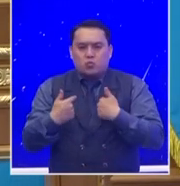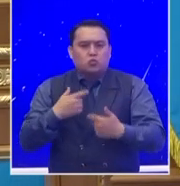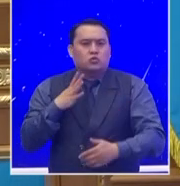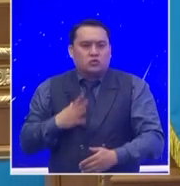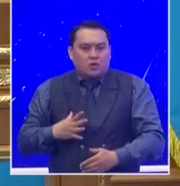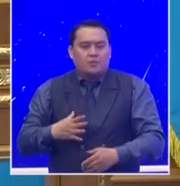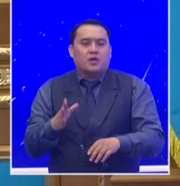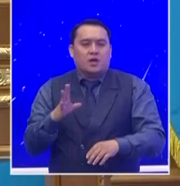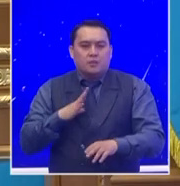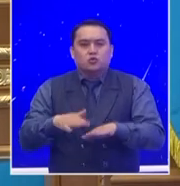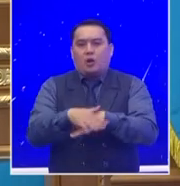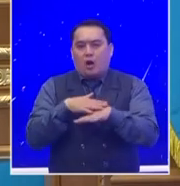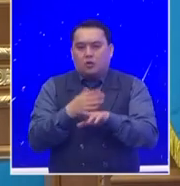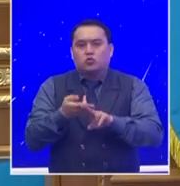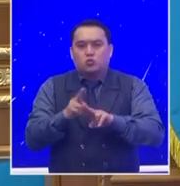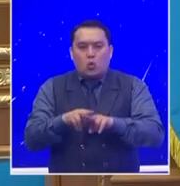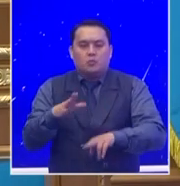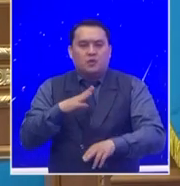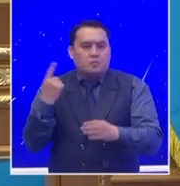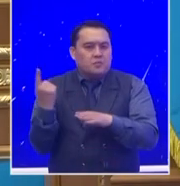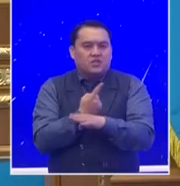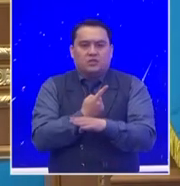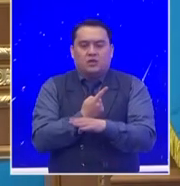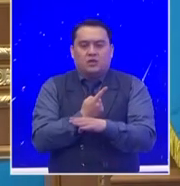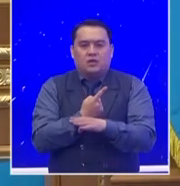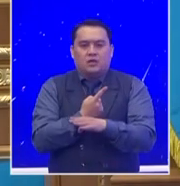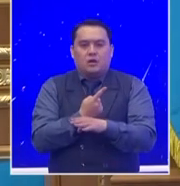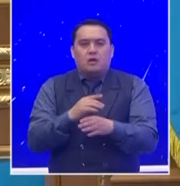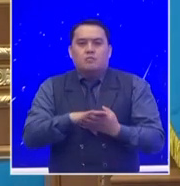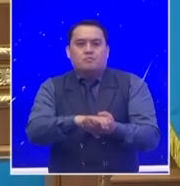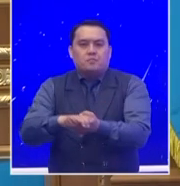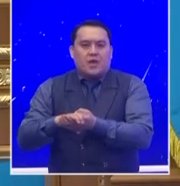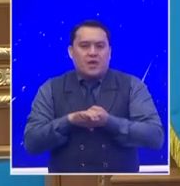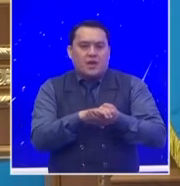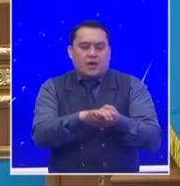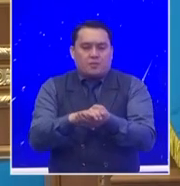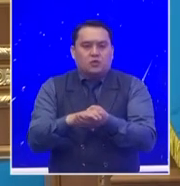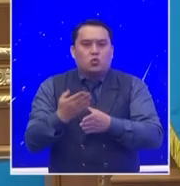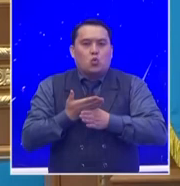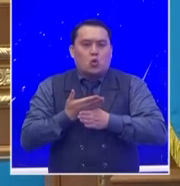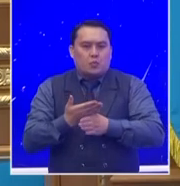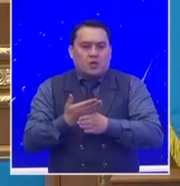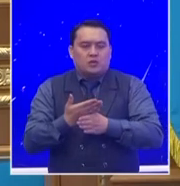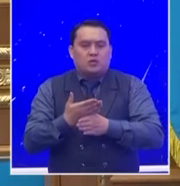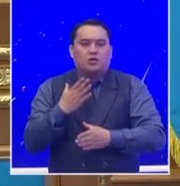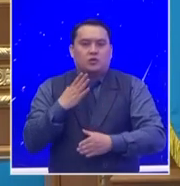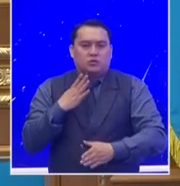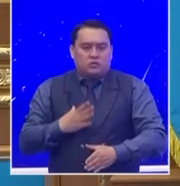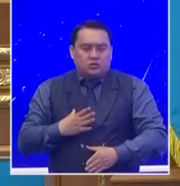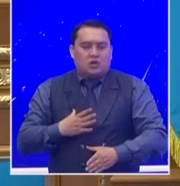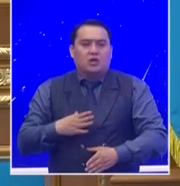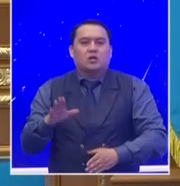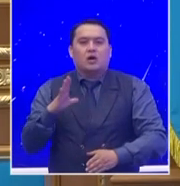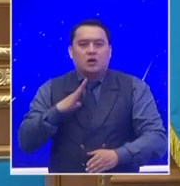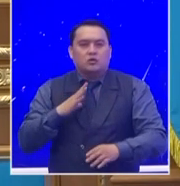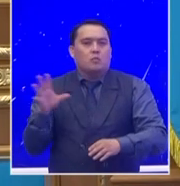халықпыз. Сол сынақтардан ең алдымен береке бірліктің арқасында сүрінбей өттік.